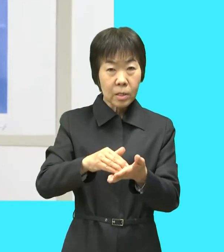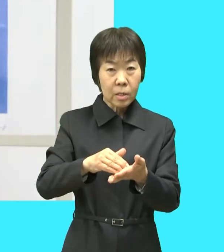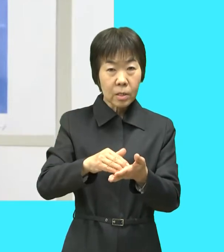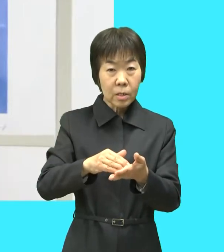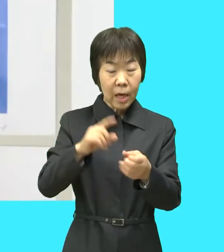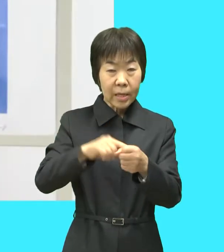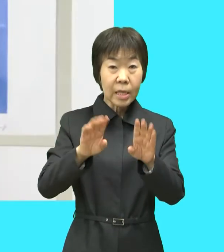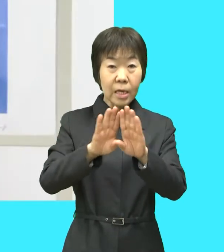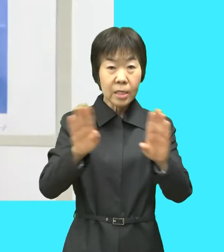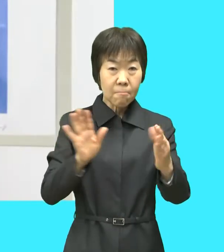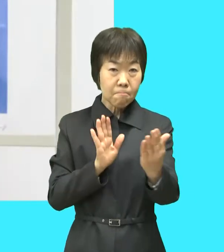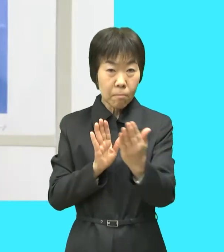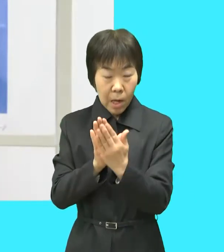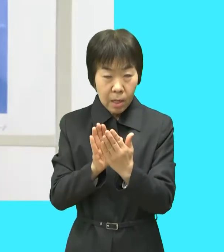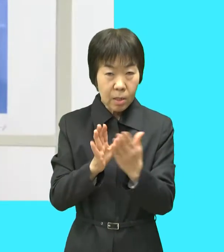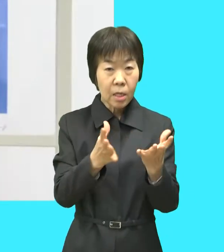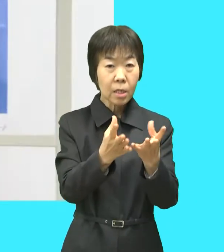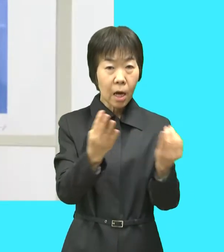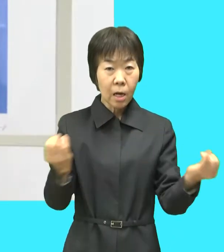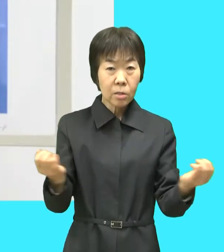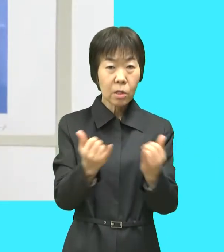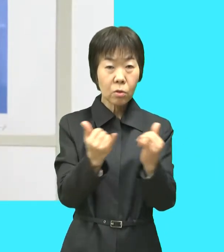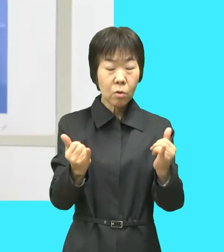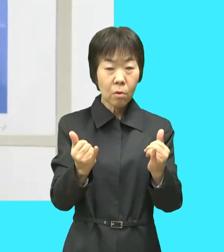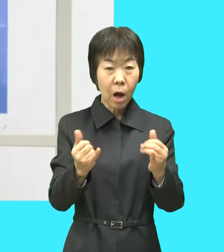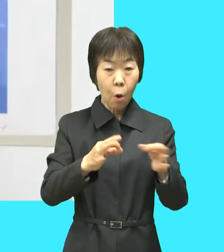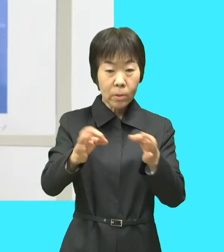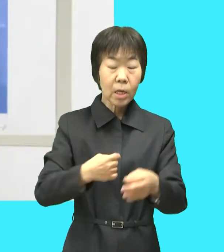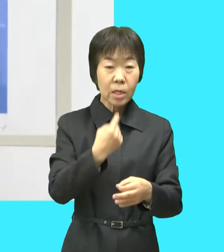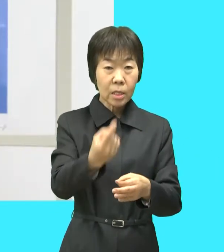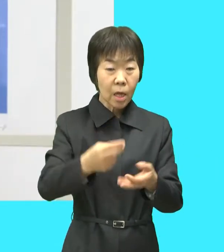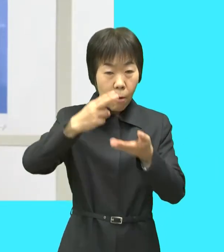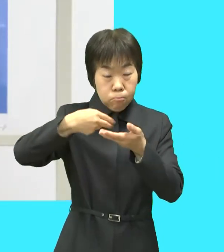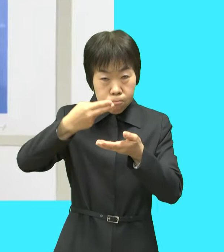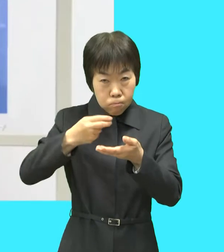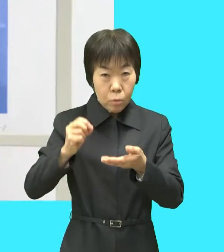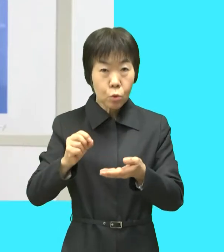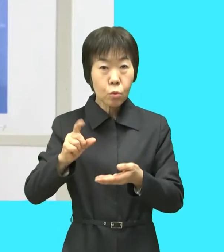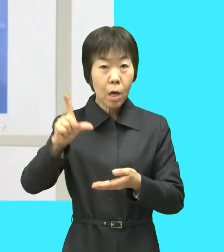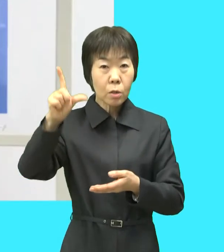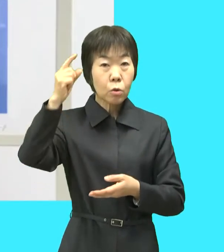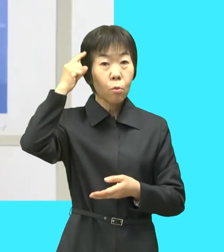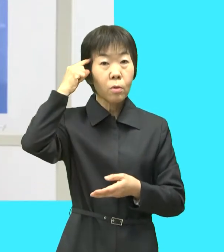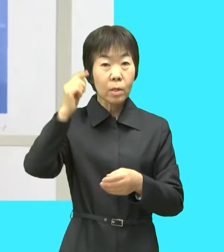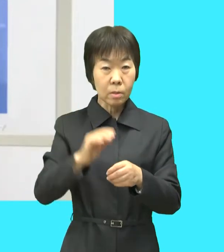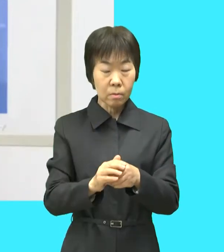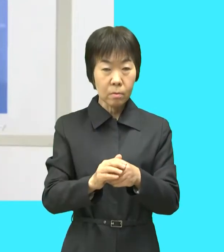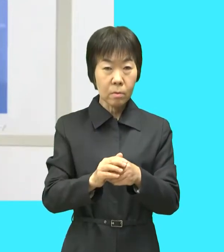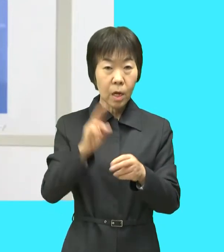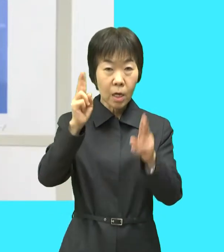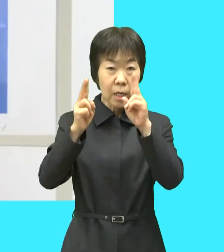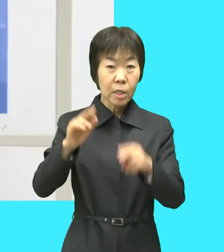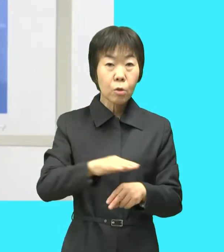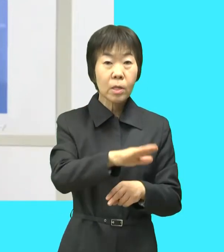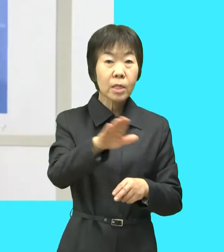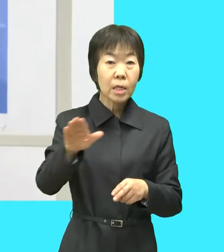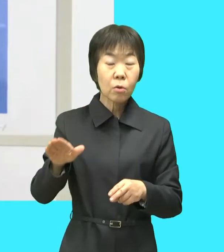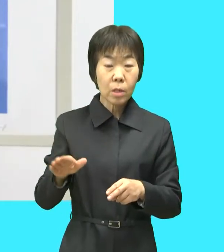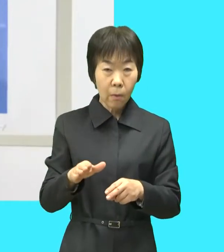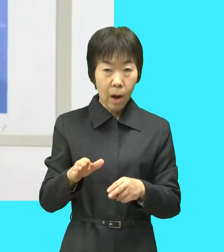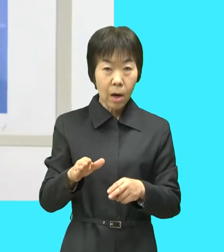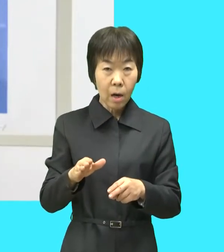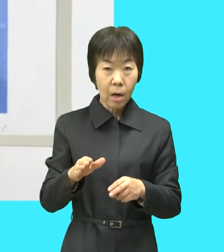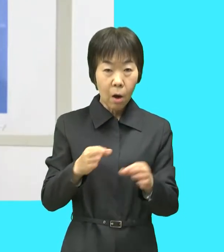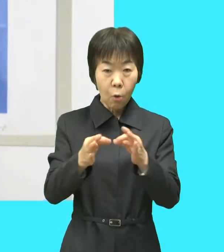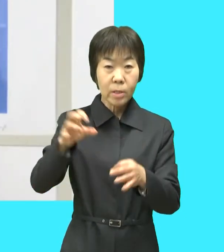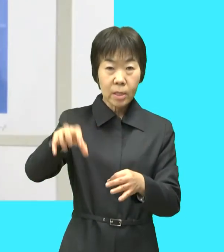ですね、やはり多くの方外食の機会も増えてくるかと思います。事業者の皆さんにおいてはぜひそれぞ